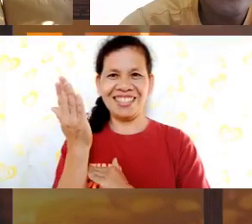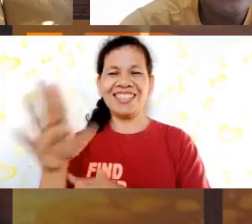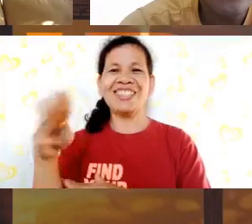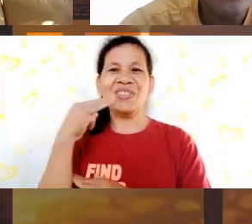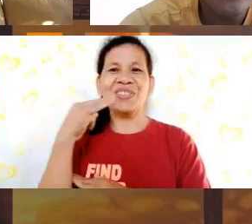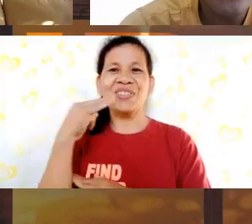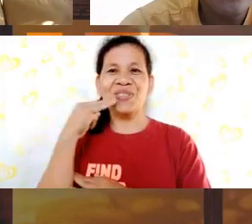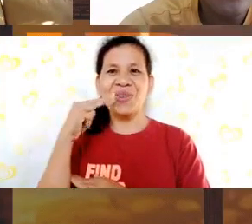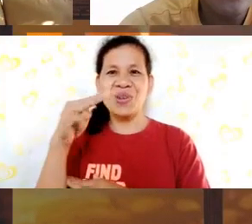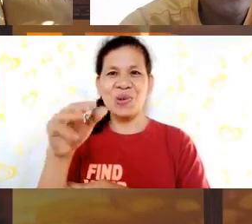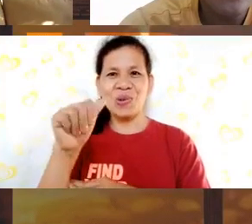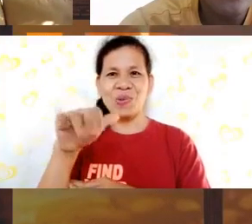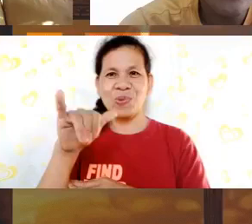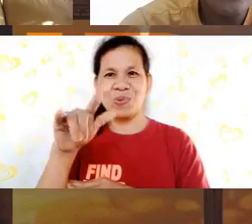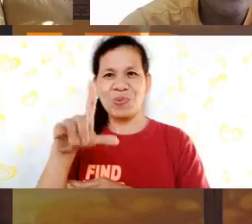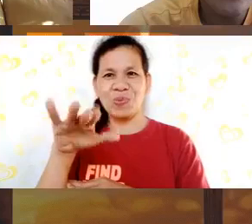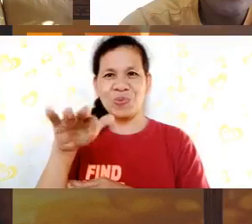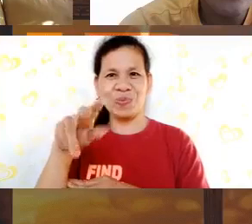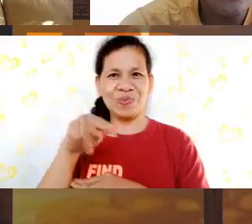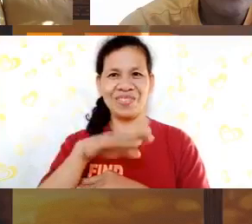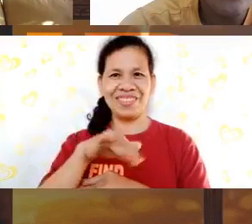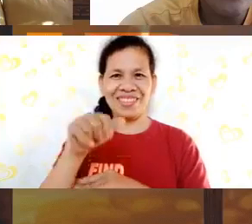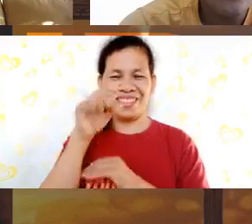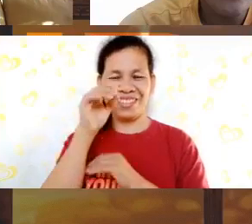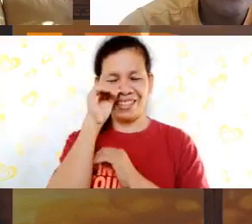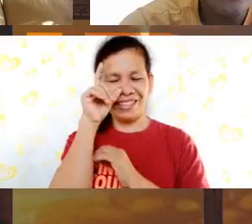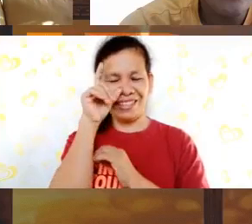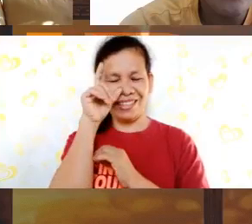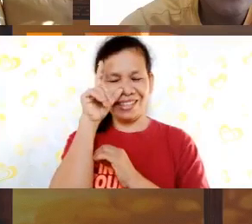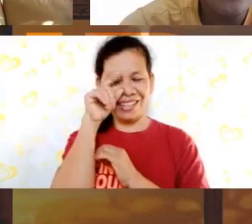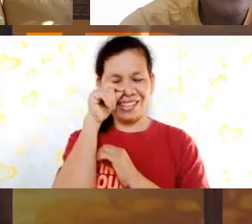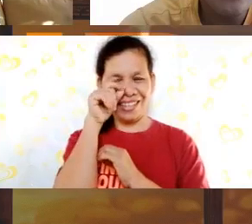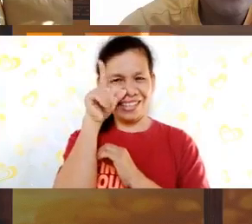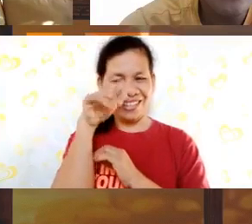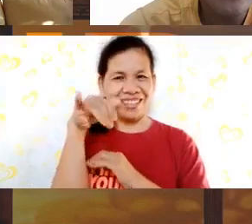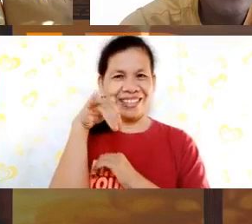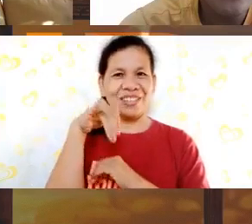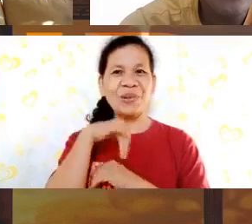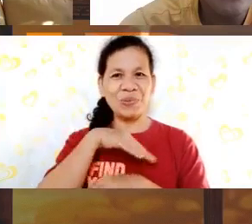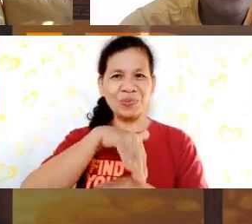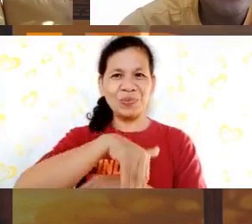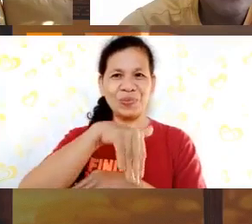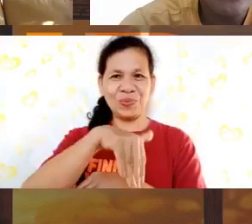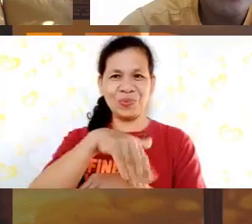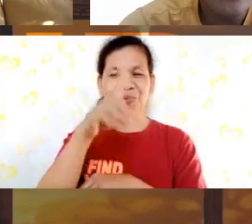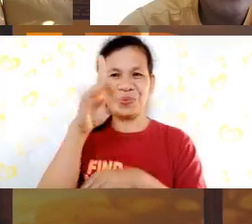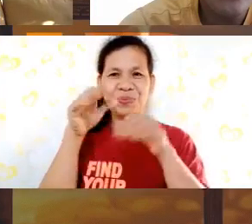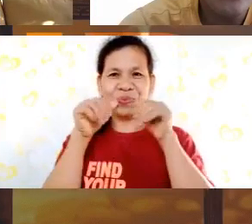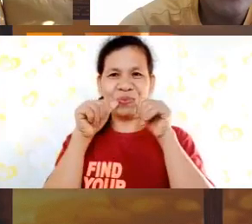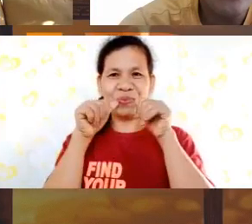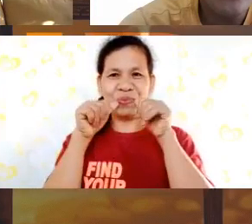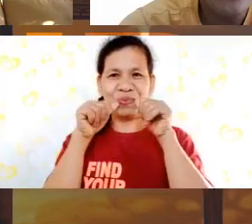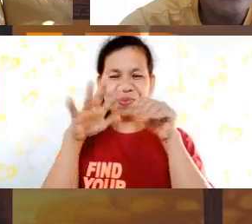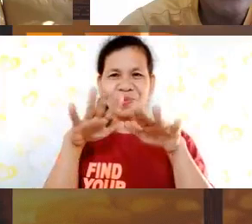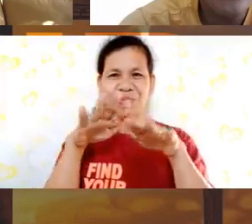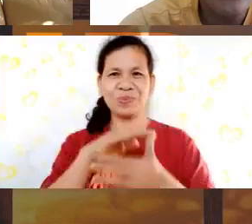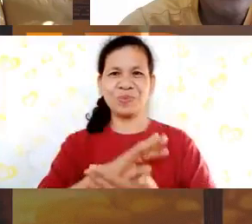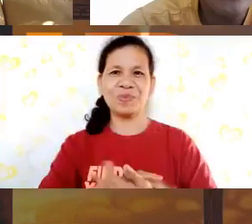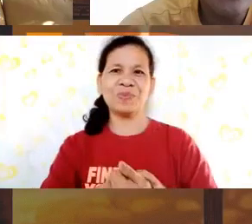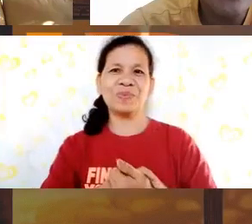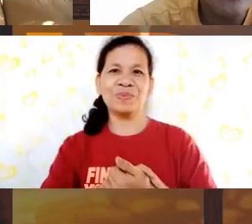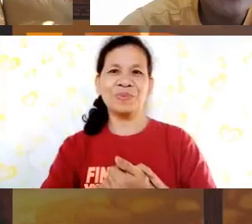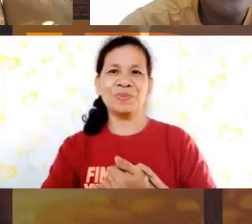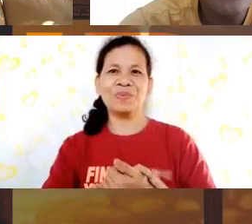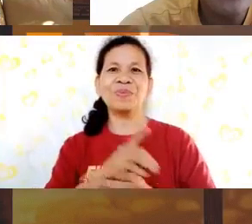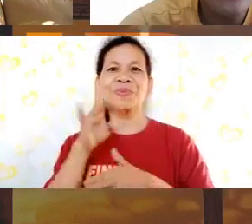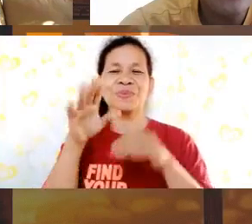saan napuyat din po sa atin. Ano po, so God bless po sa inyo. At ang pagpapala